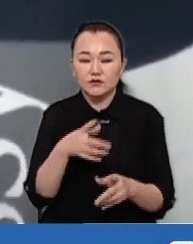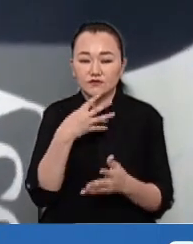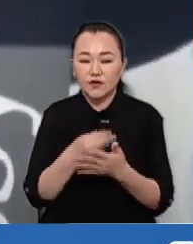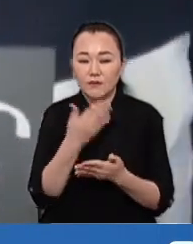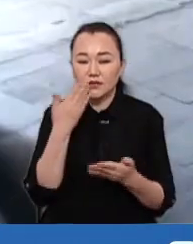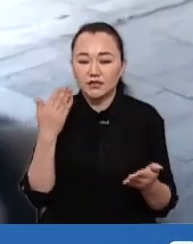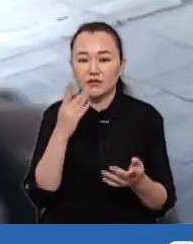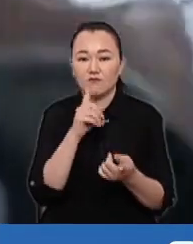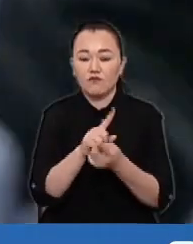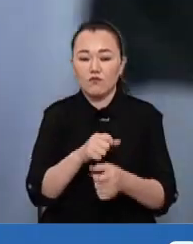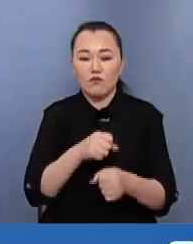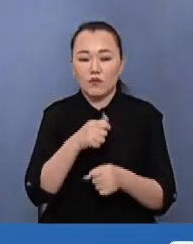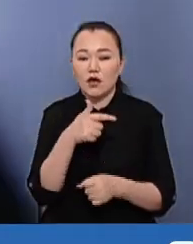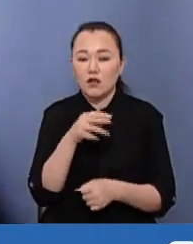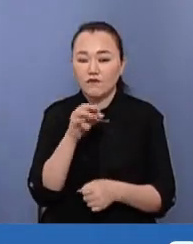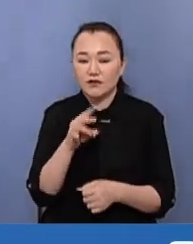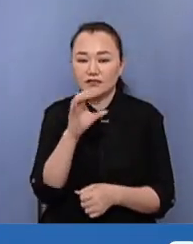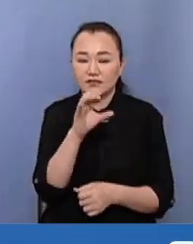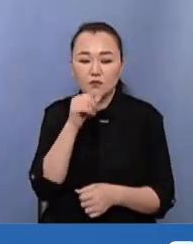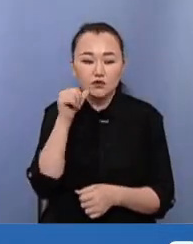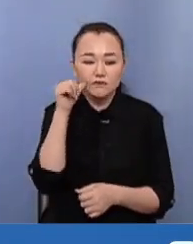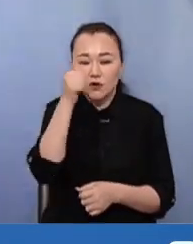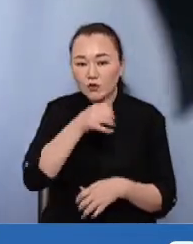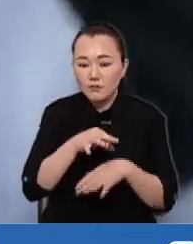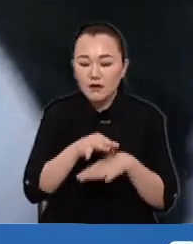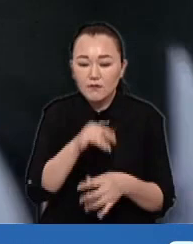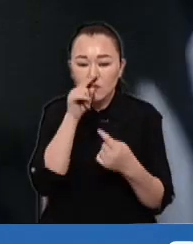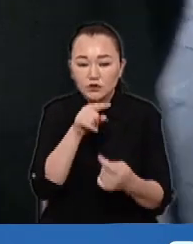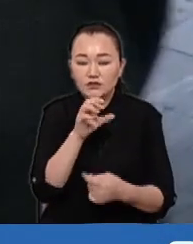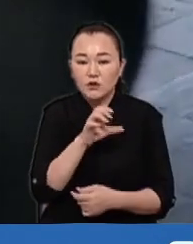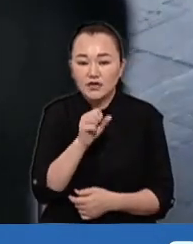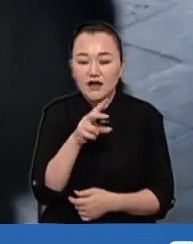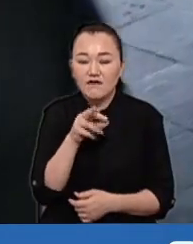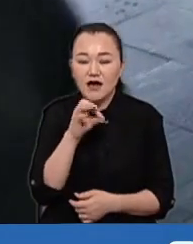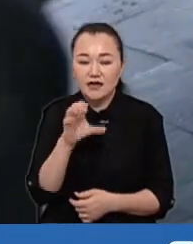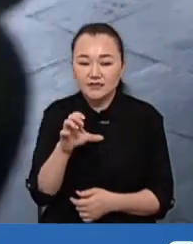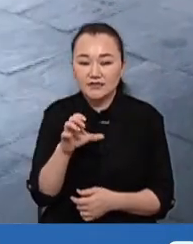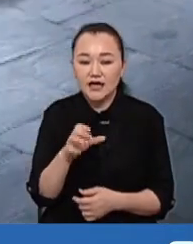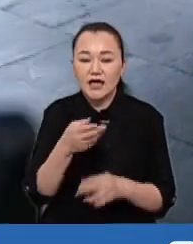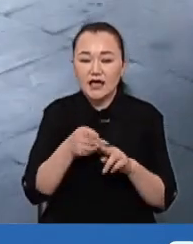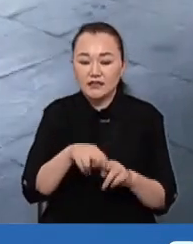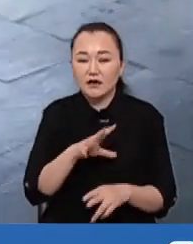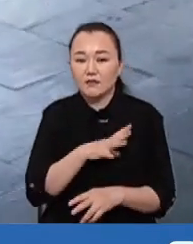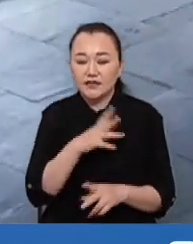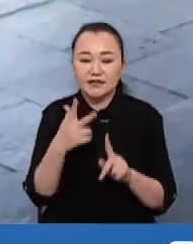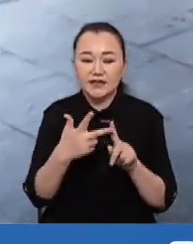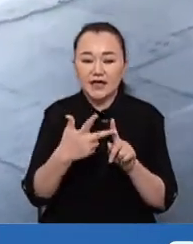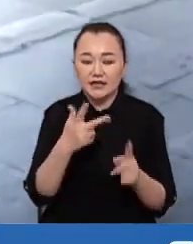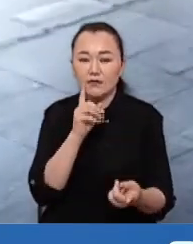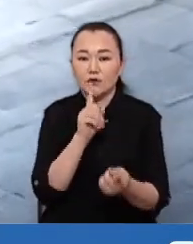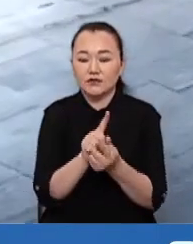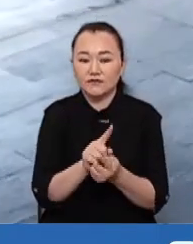свой последний бой Геннадий Головкин провел в сентябре прошлого года против сауля альвареса это была их третья